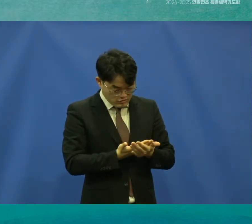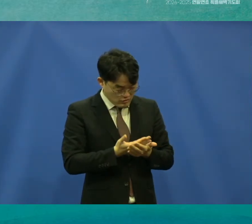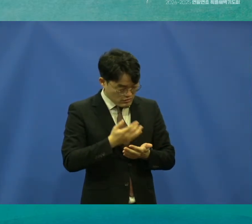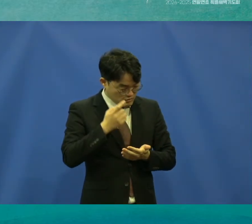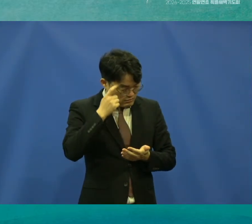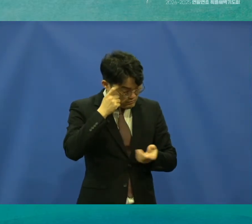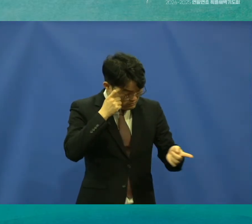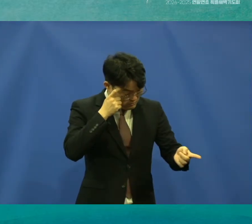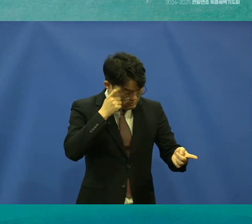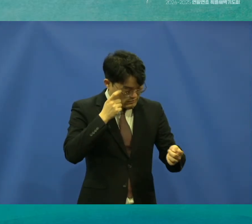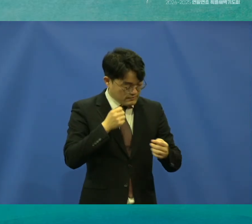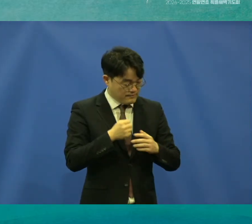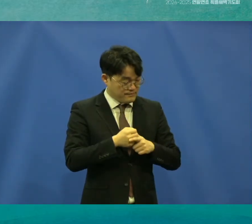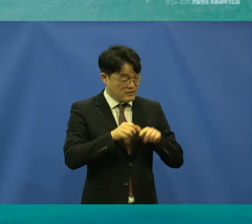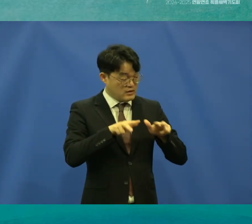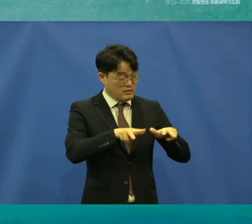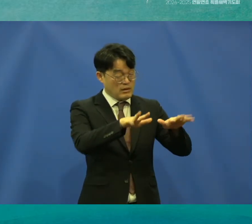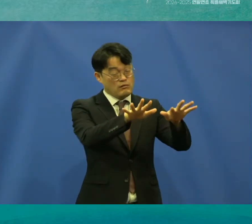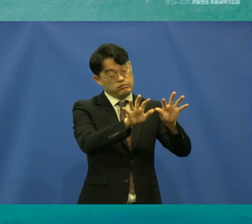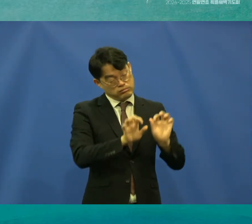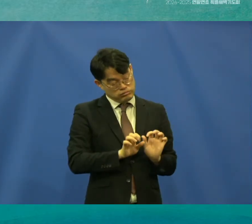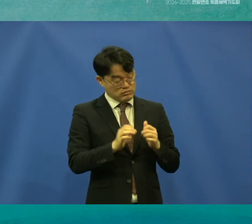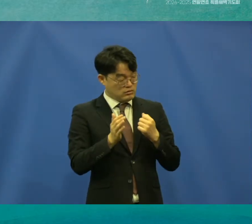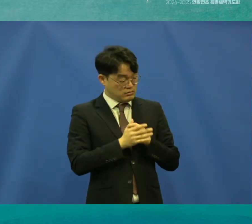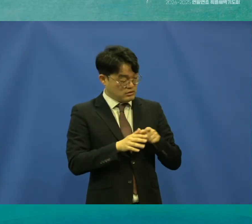그게 시들었다고 지금 너가 화를 내는 거야?